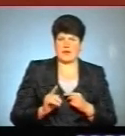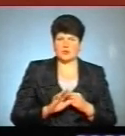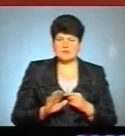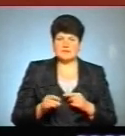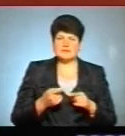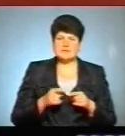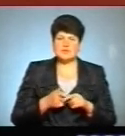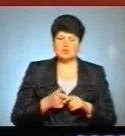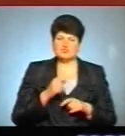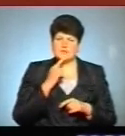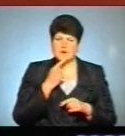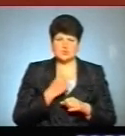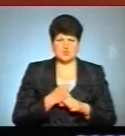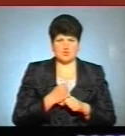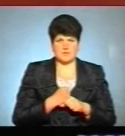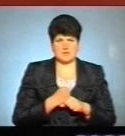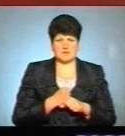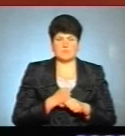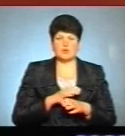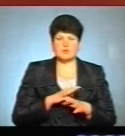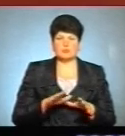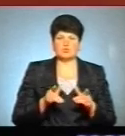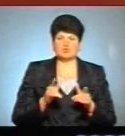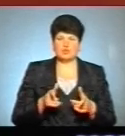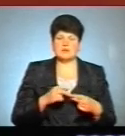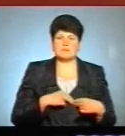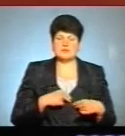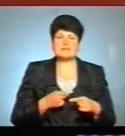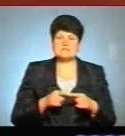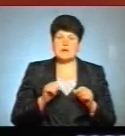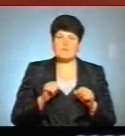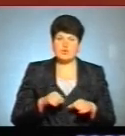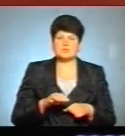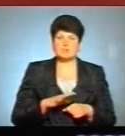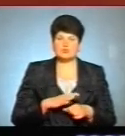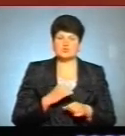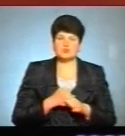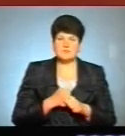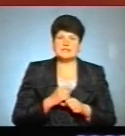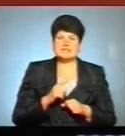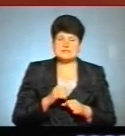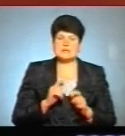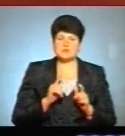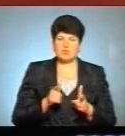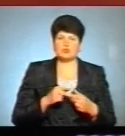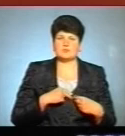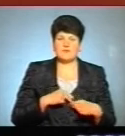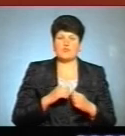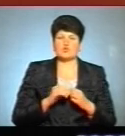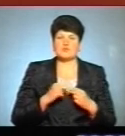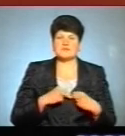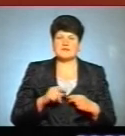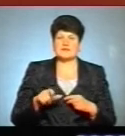це дуже важко зробити, тому що не було згоди працівників. Це тільки можна було зробити за згодою працівників. А в кожного працівника сім'я,